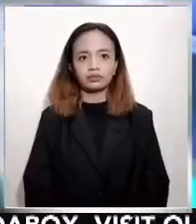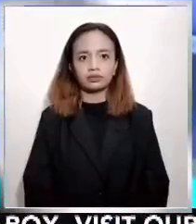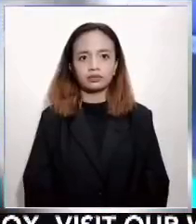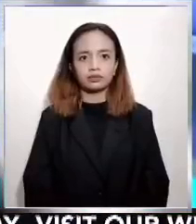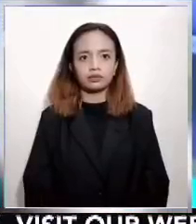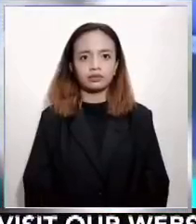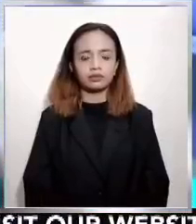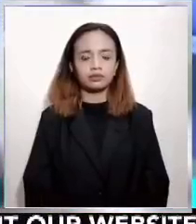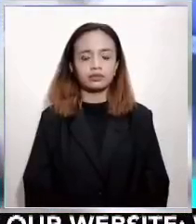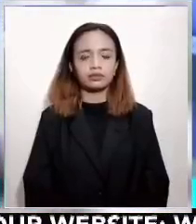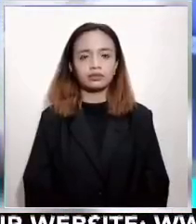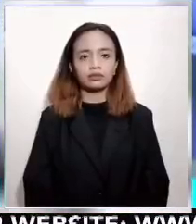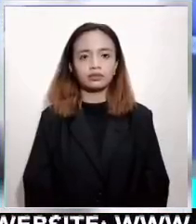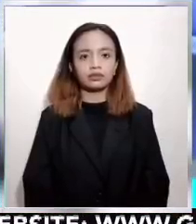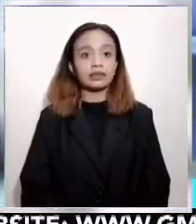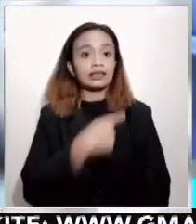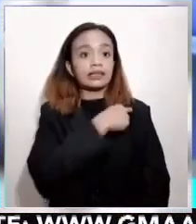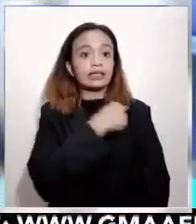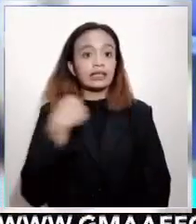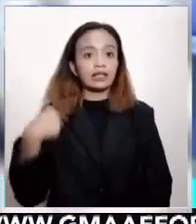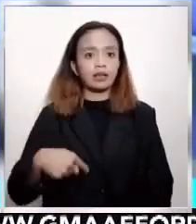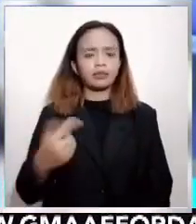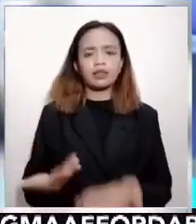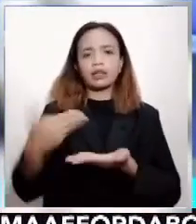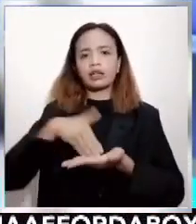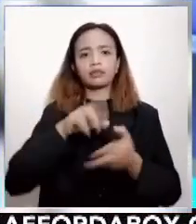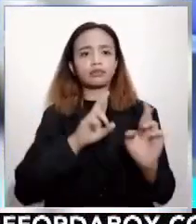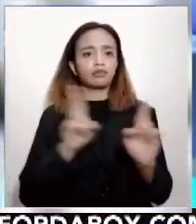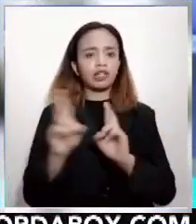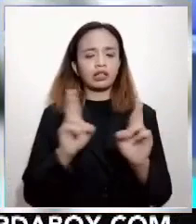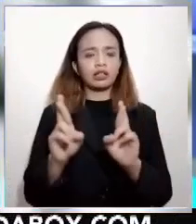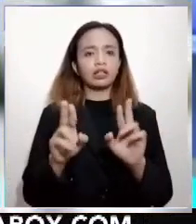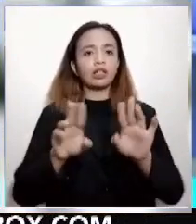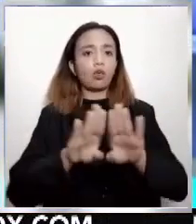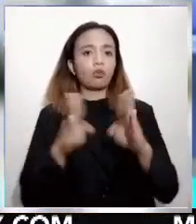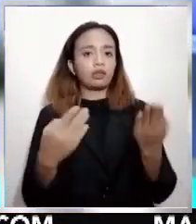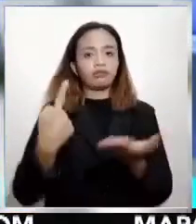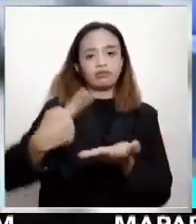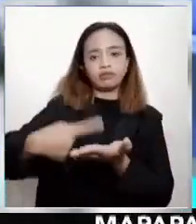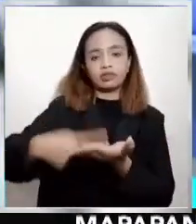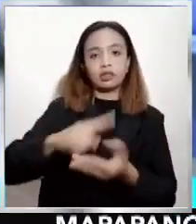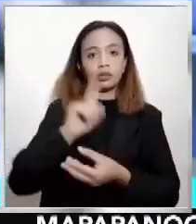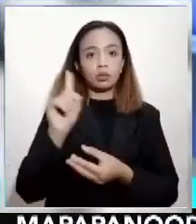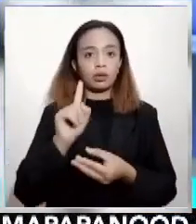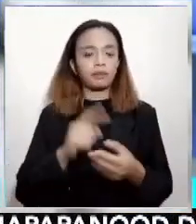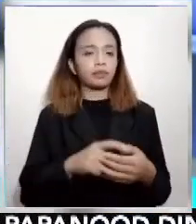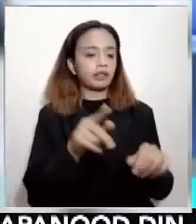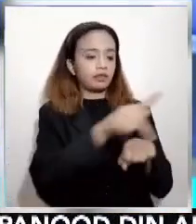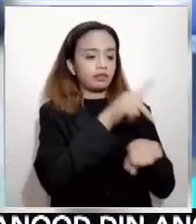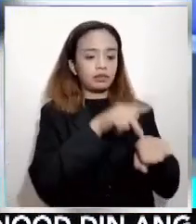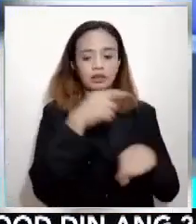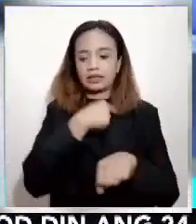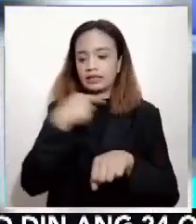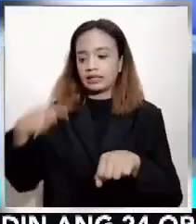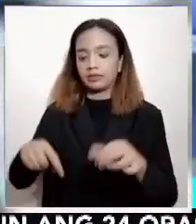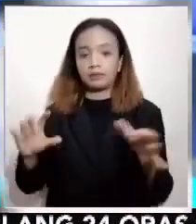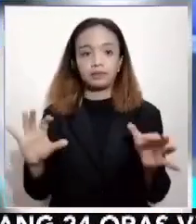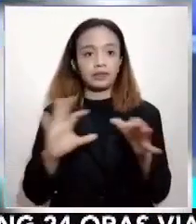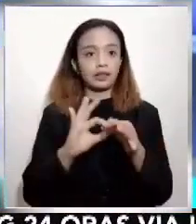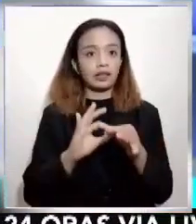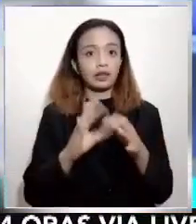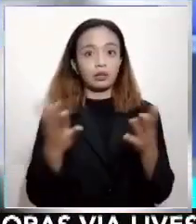daraw ang Tsina na buksan muli ang usapan sa joint exploration ng Pilipinas at China sa West Philippine